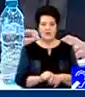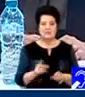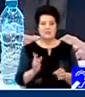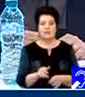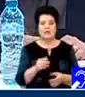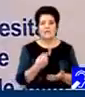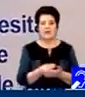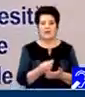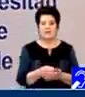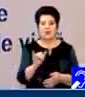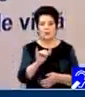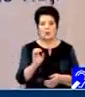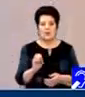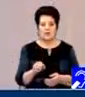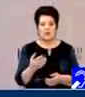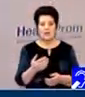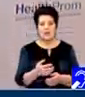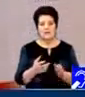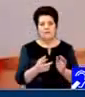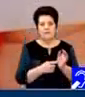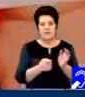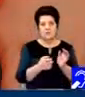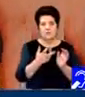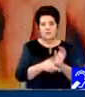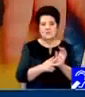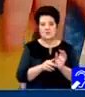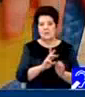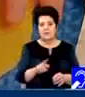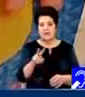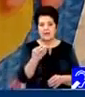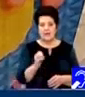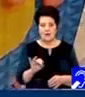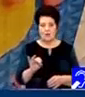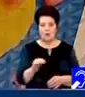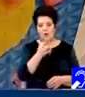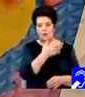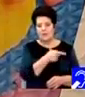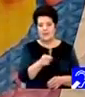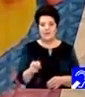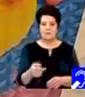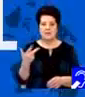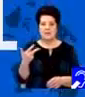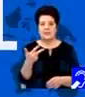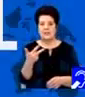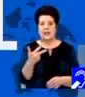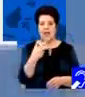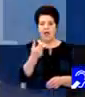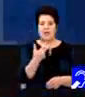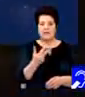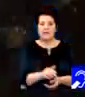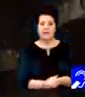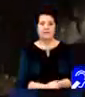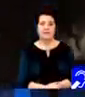proiect finanțat de Uniunea Europeană cu 680.000 de euro și care este implementat pe un termen de 3 ani.